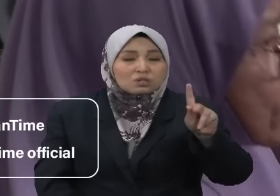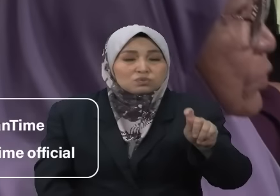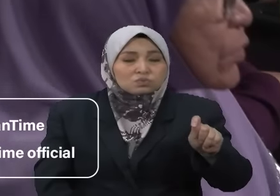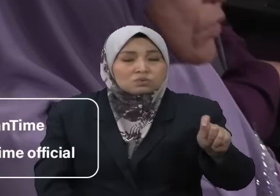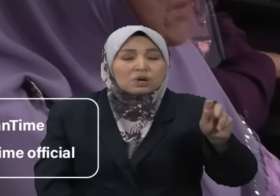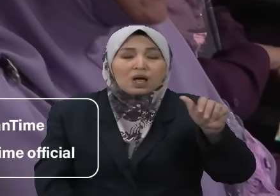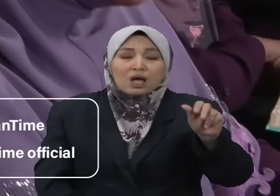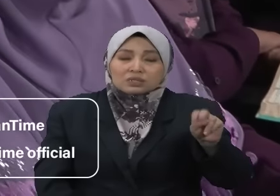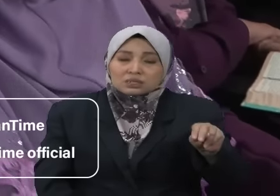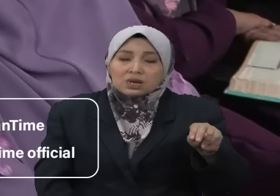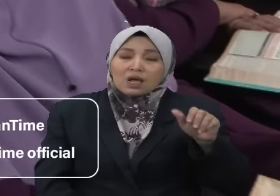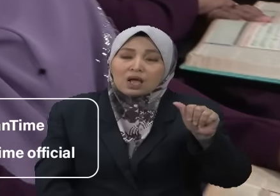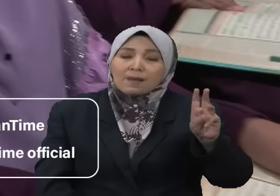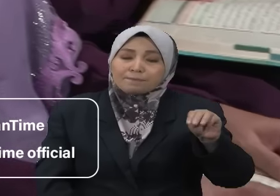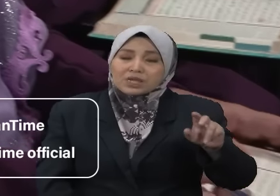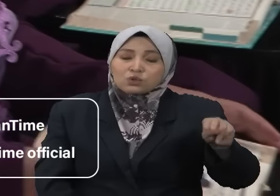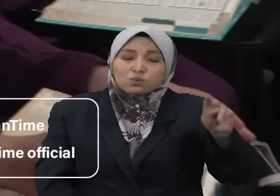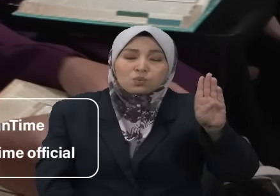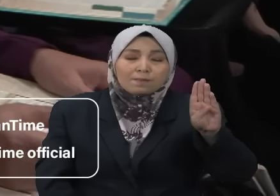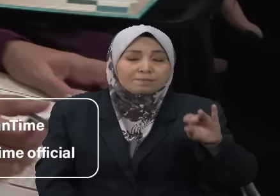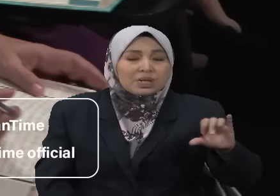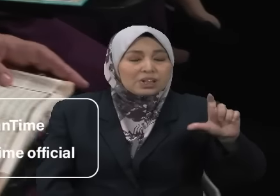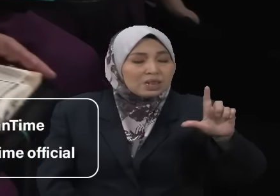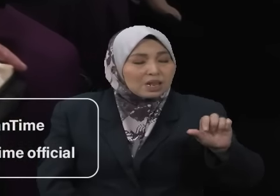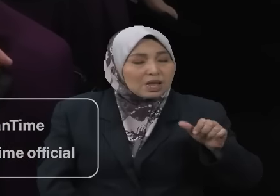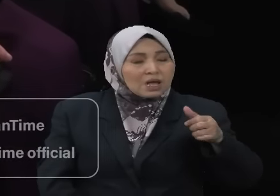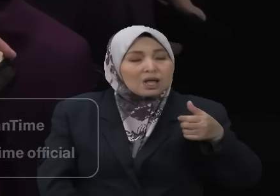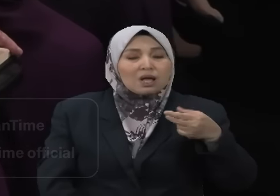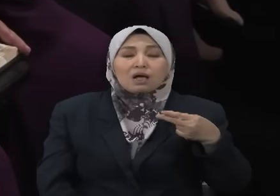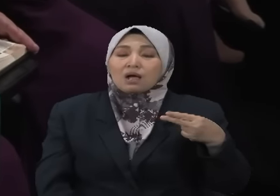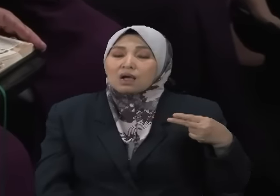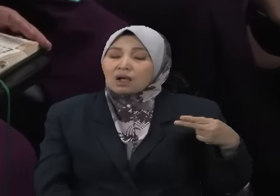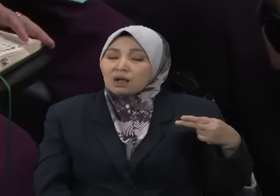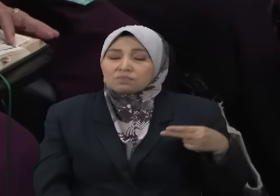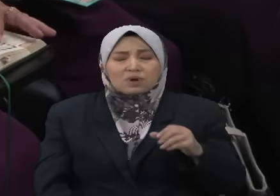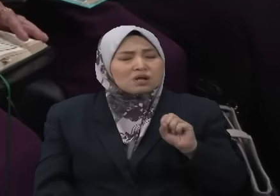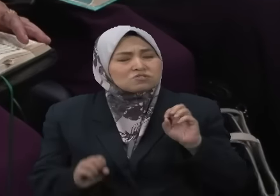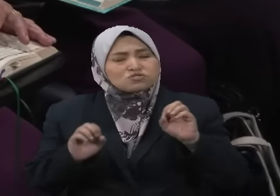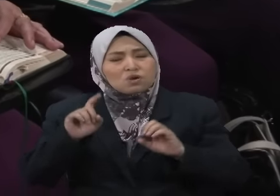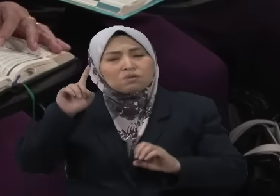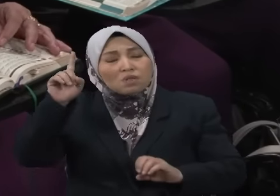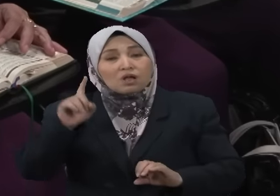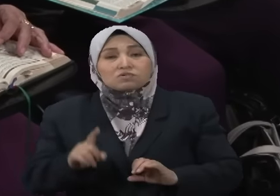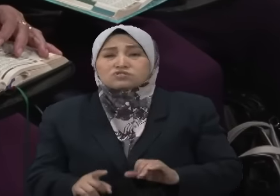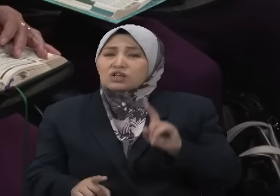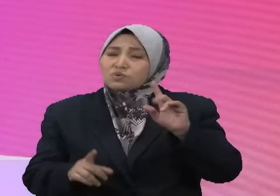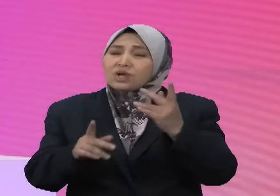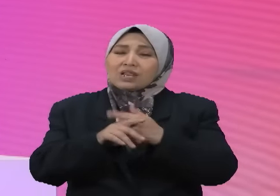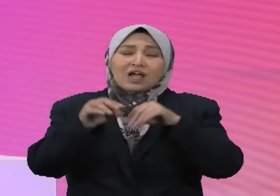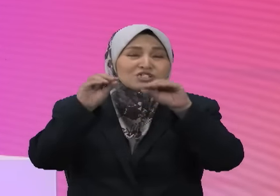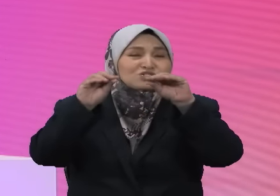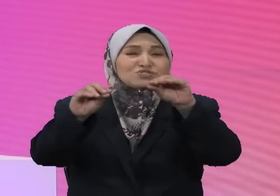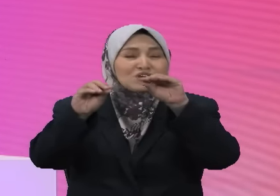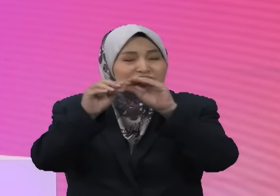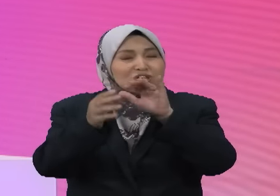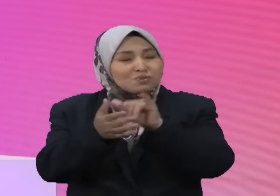billahatun aninu Billah masya-allah sekali ajar Je ha